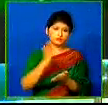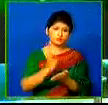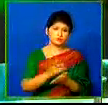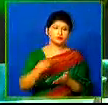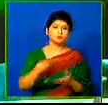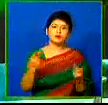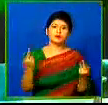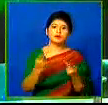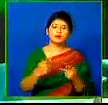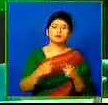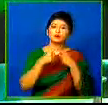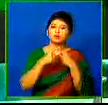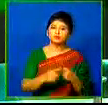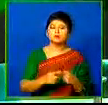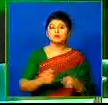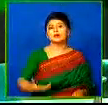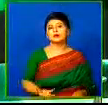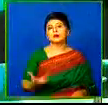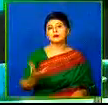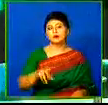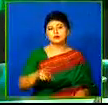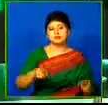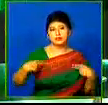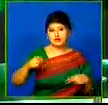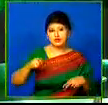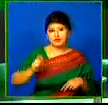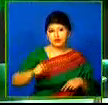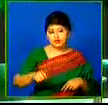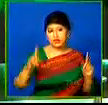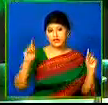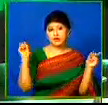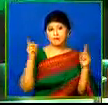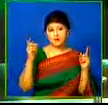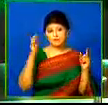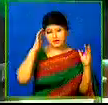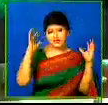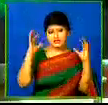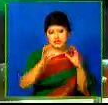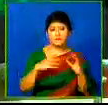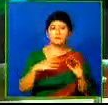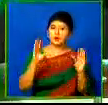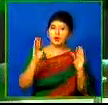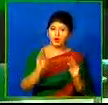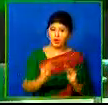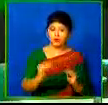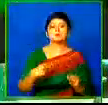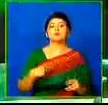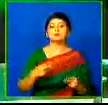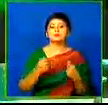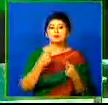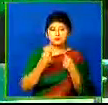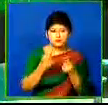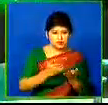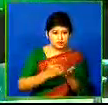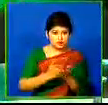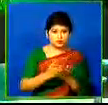স্থানীয় পর্যায়ে বিরোধ নিষ্পত্তি এবং দেশের আদালতগুলোর ওপর মামলার চাপ কমে আসবে এবং সাধারণ মানুষ বিচার প্রাপ্তিতে নানা